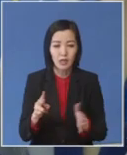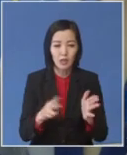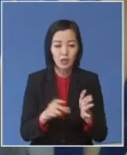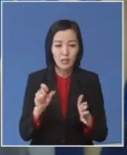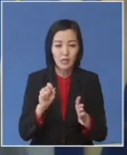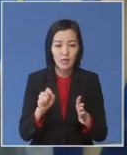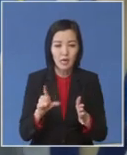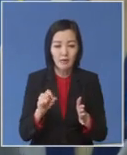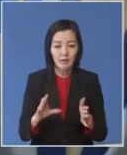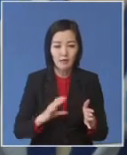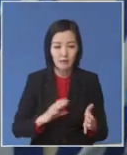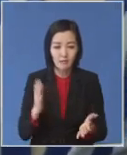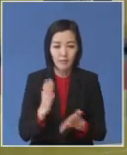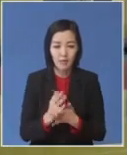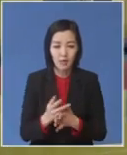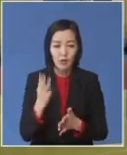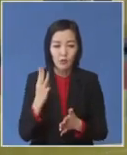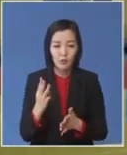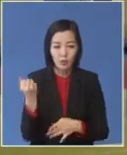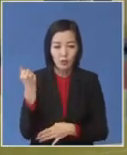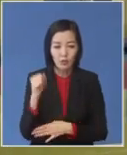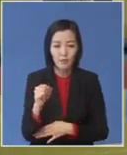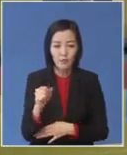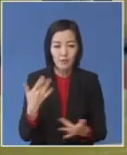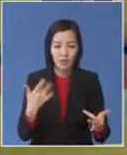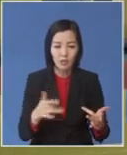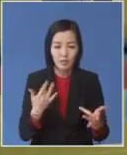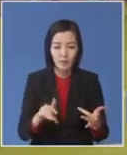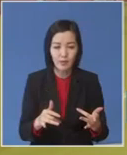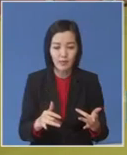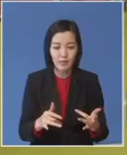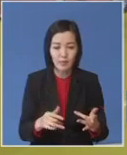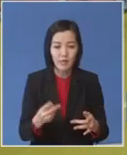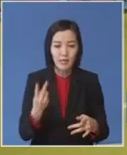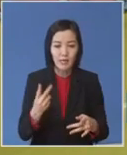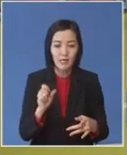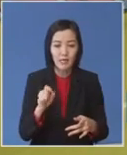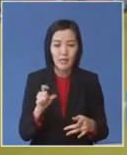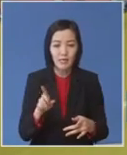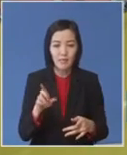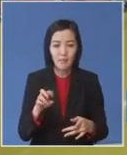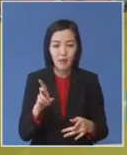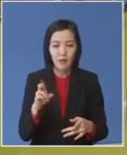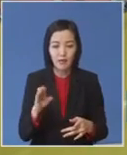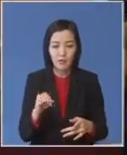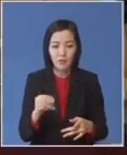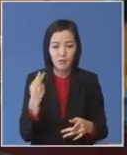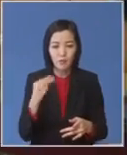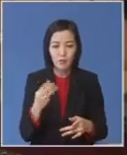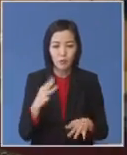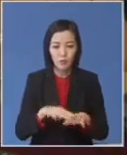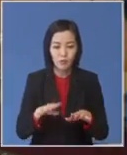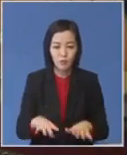бар. 3-1 өрені чемпион атанған жамбылдықтар екінші сатыдан көрінсе, 2 алтын мен Балқаш ауданының спортшылары үздік үштікті